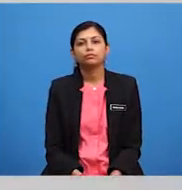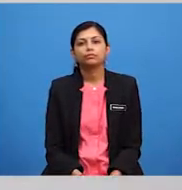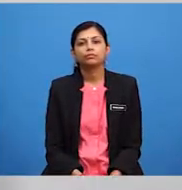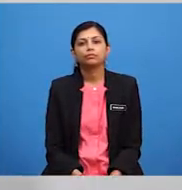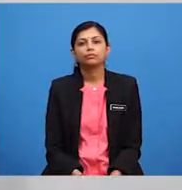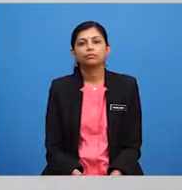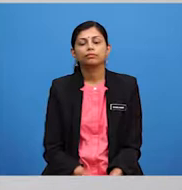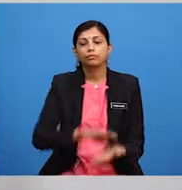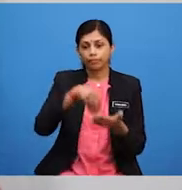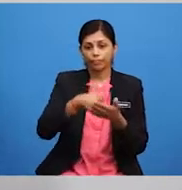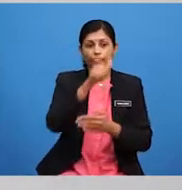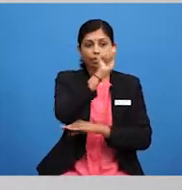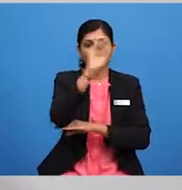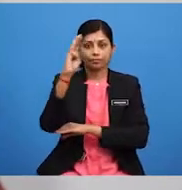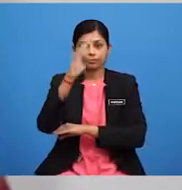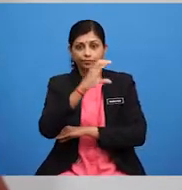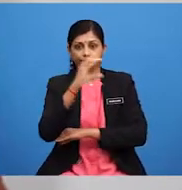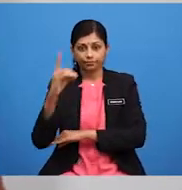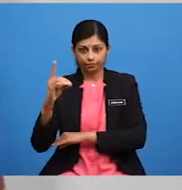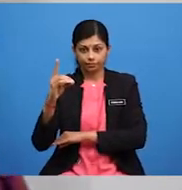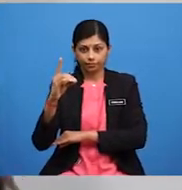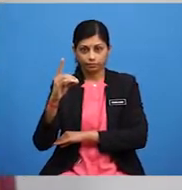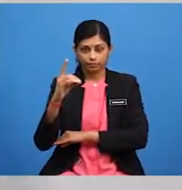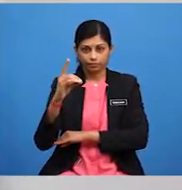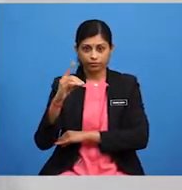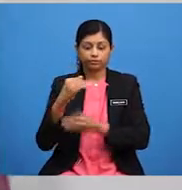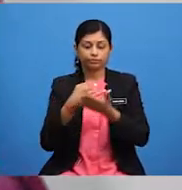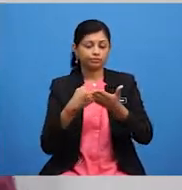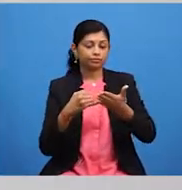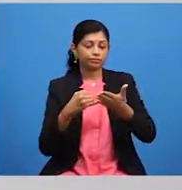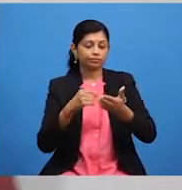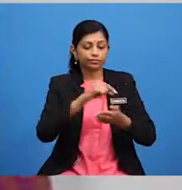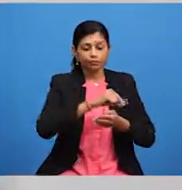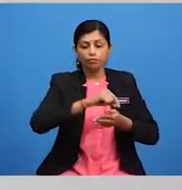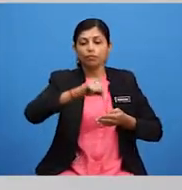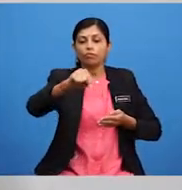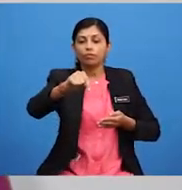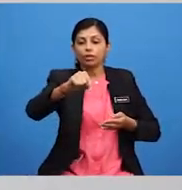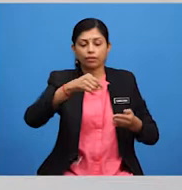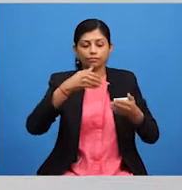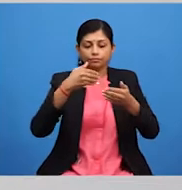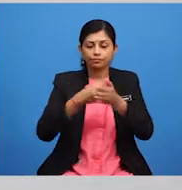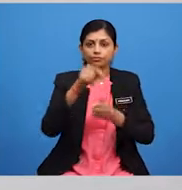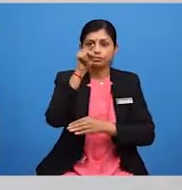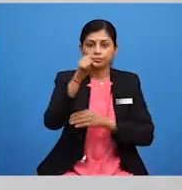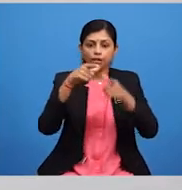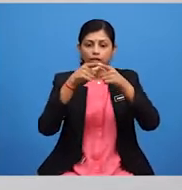setiap pepenjuru pandangan hadapan objek yang telah dilabelkan sebentar tadi dengan